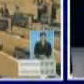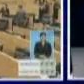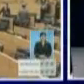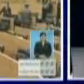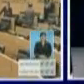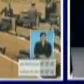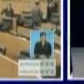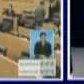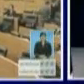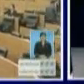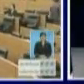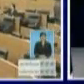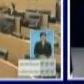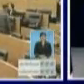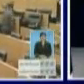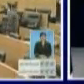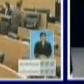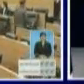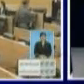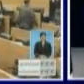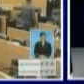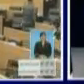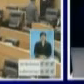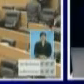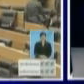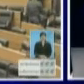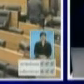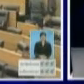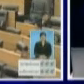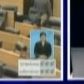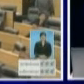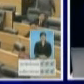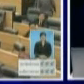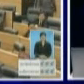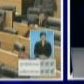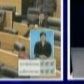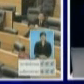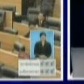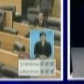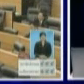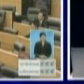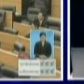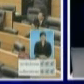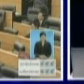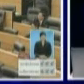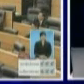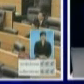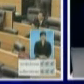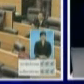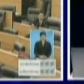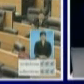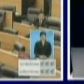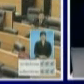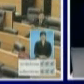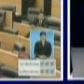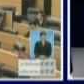แทนแกก็เลยบอกให้เอาตำรวจหญิงไปเชิญตัวให้ออกมานะคะเสร็จแล้วก็เลยมีการเดินกรุงเข้ามาในห้องอีกรอบนึงแล้ว